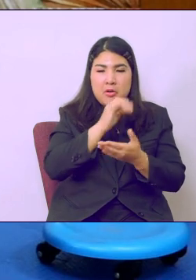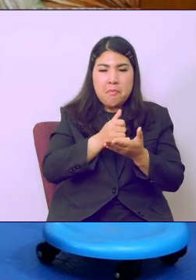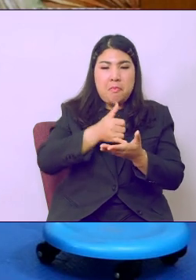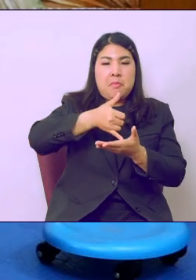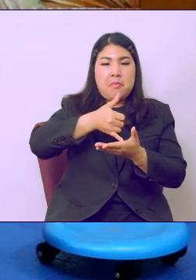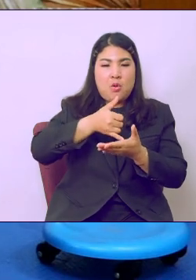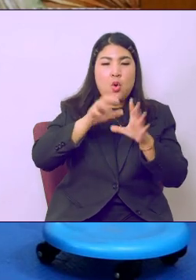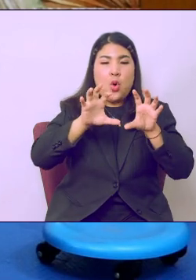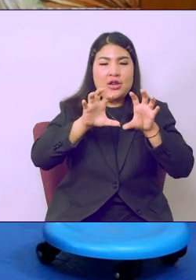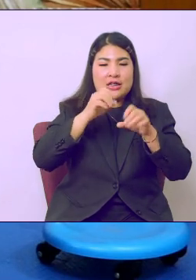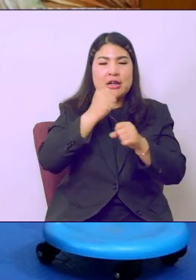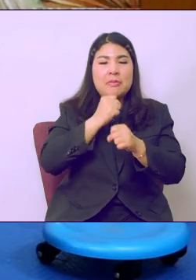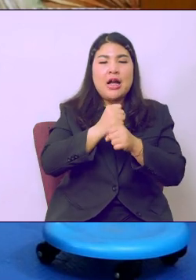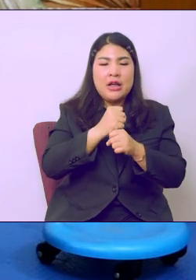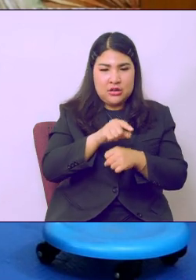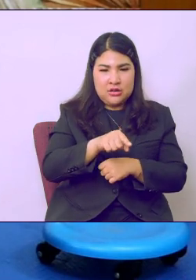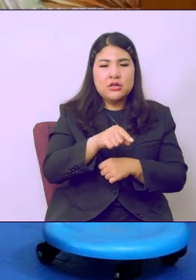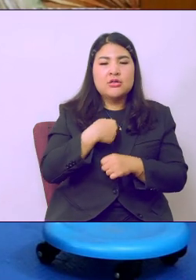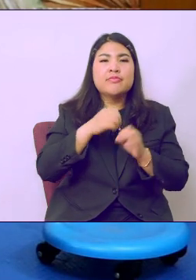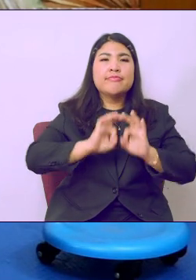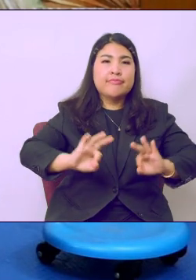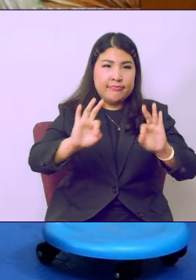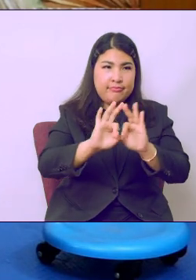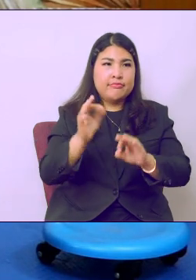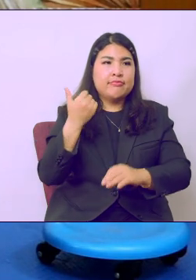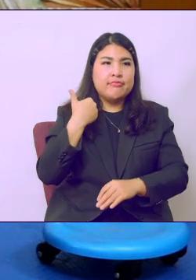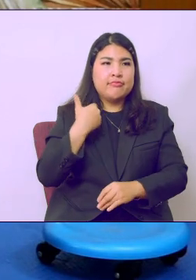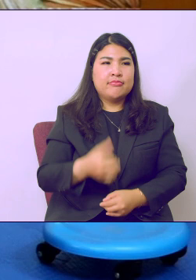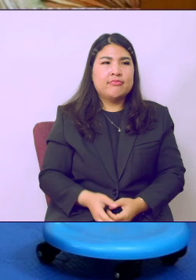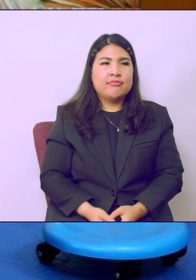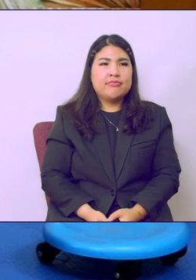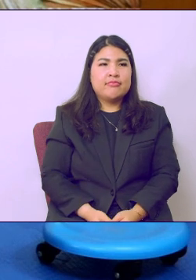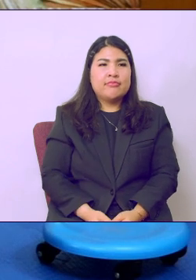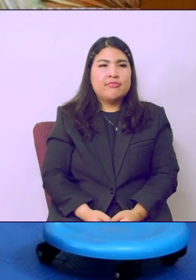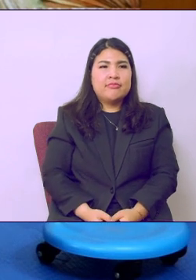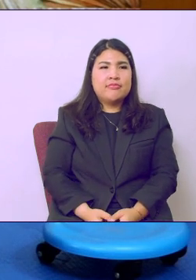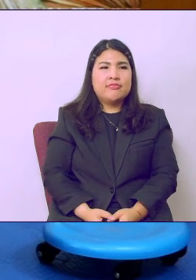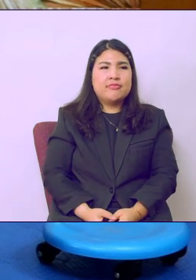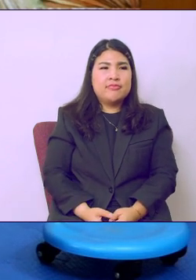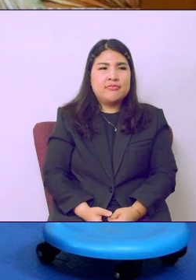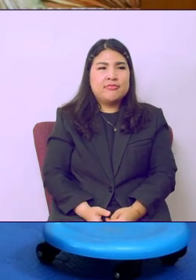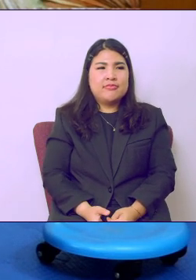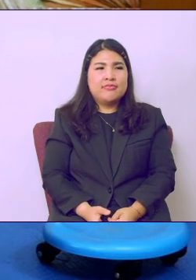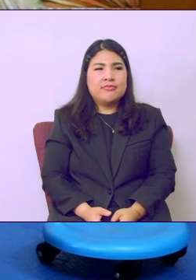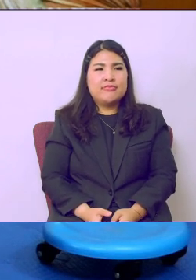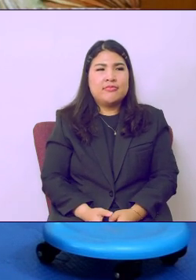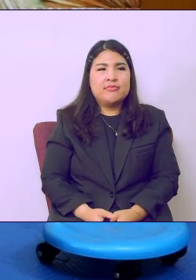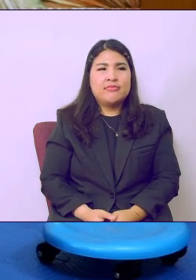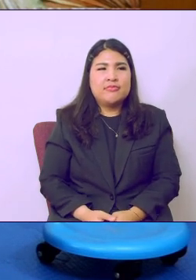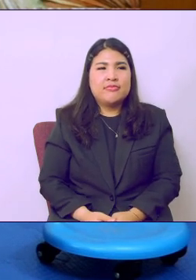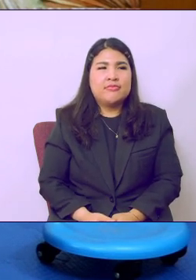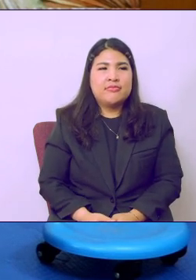งานนะครับสำคัญมากนะครับเหนื่อยหรือยังต้องถามคุณแม่ว่าไม่เท่า